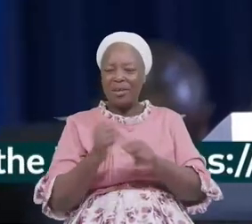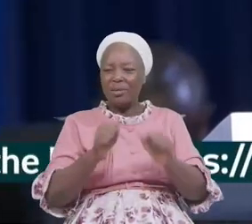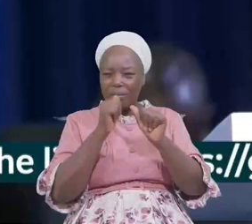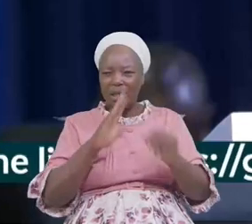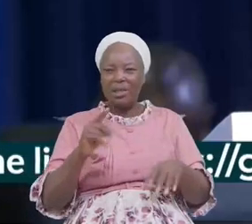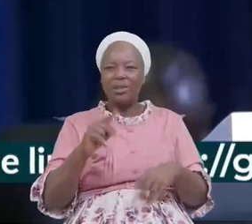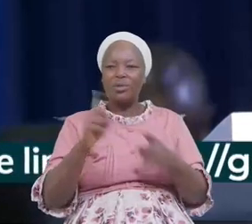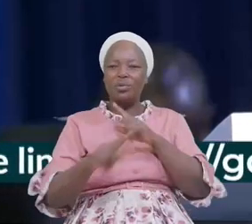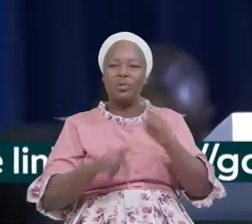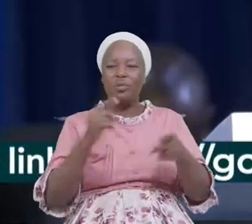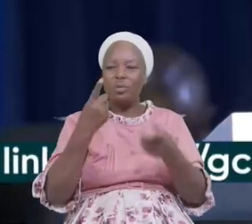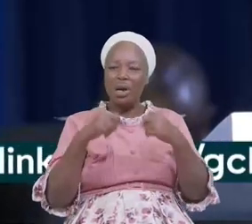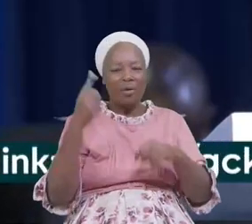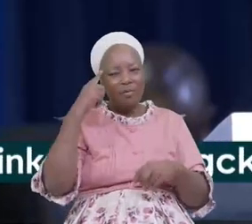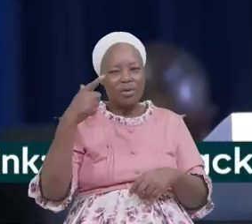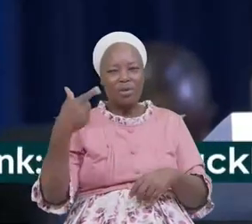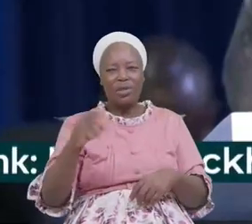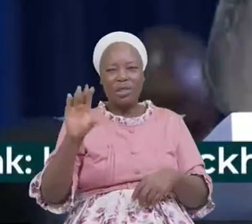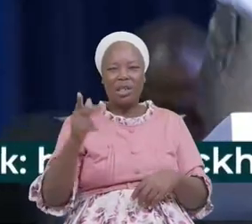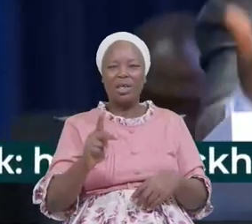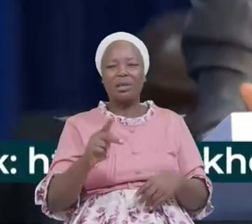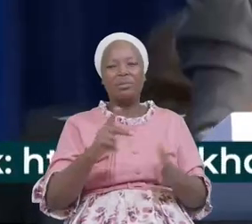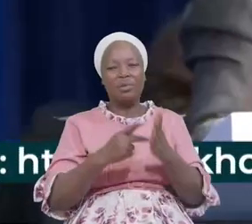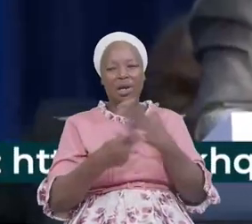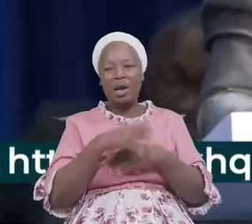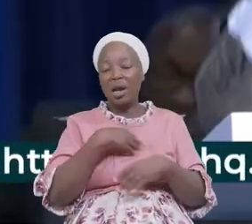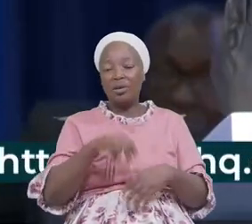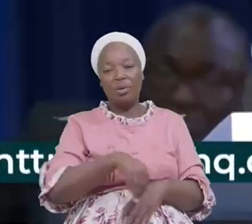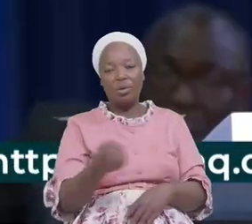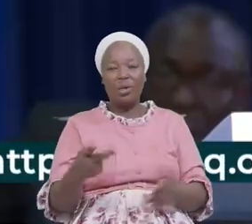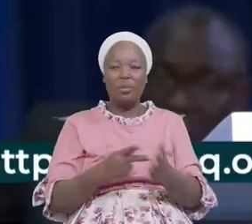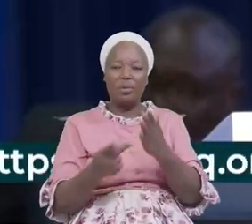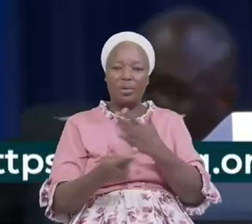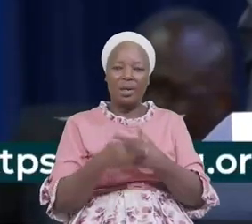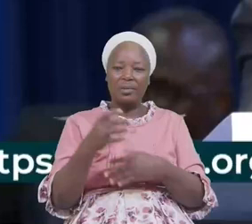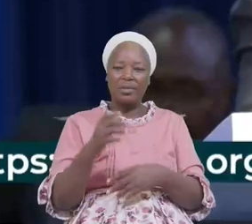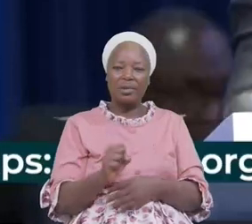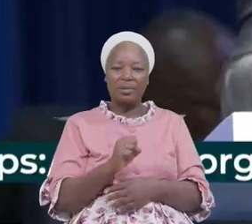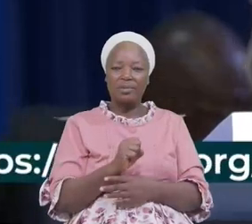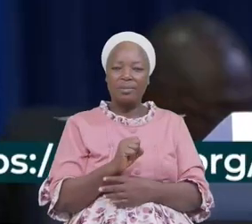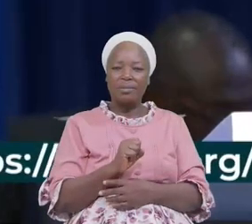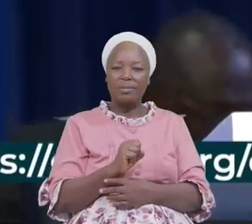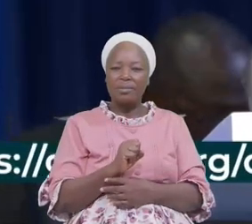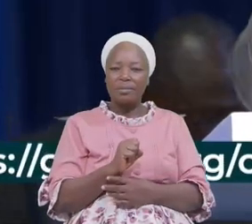à tous ceux-là qui viennent au programme de JCK et aussi à d'autres programmes.